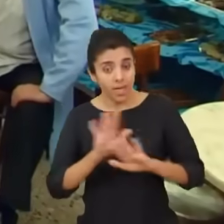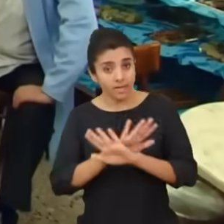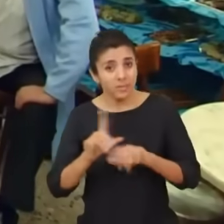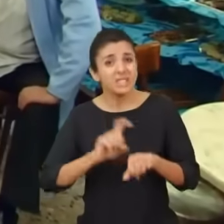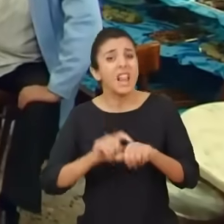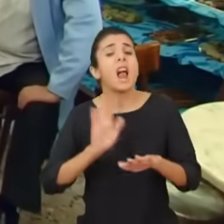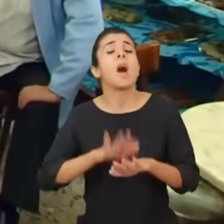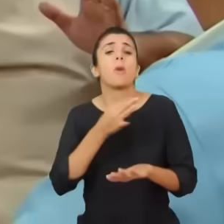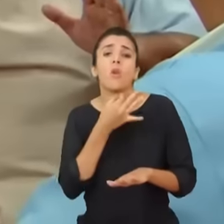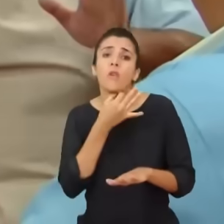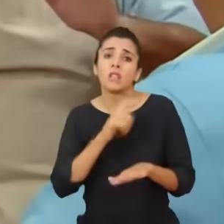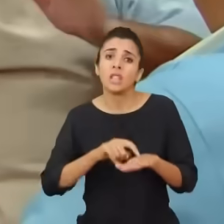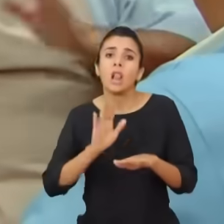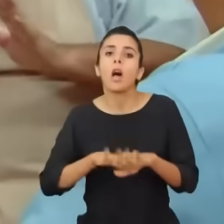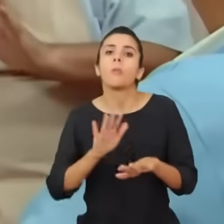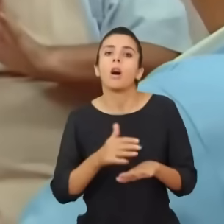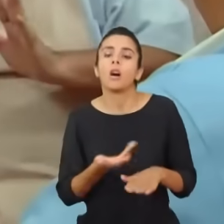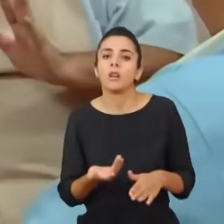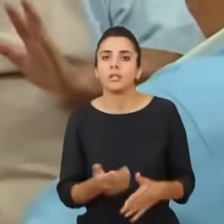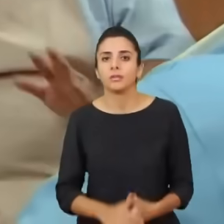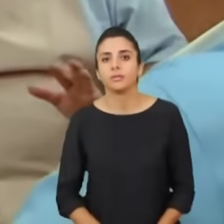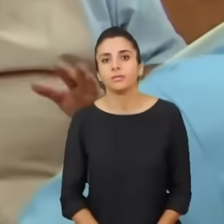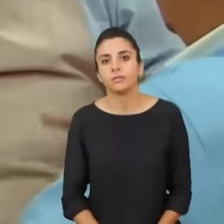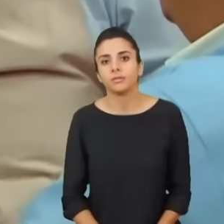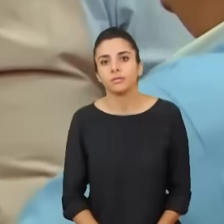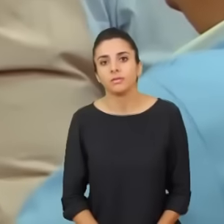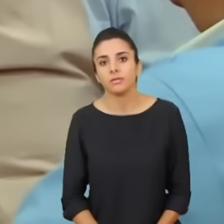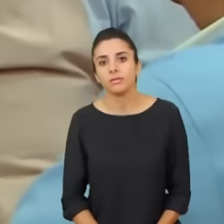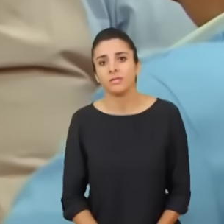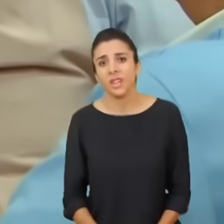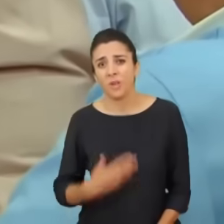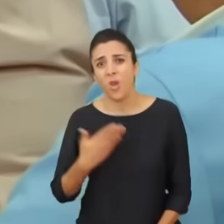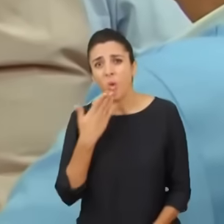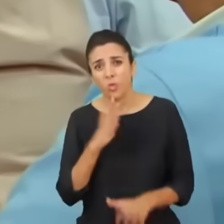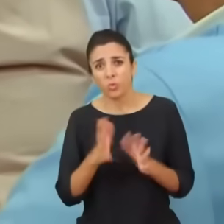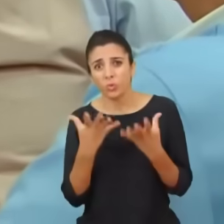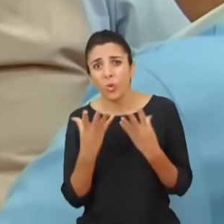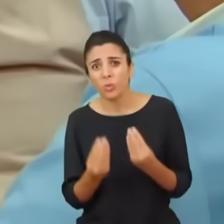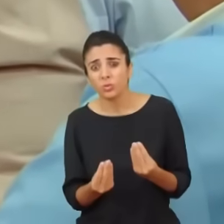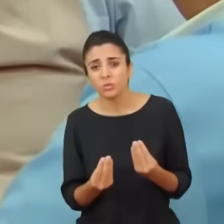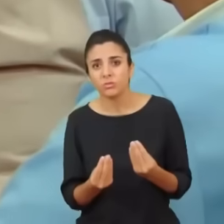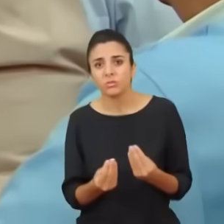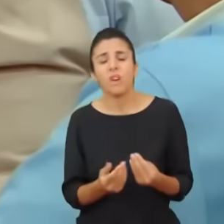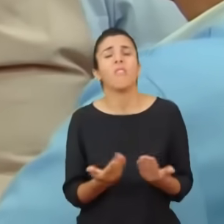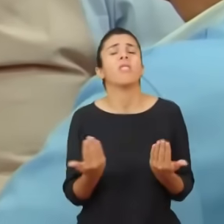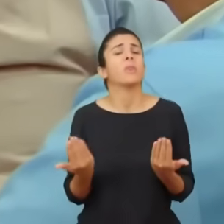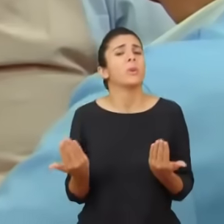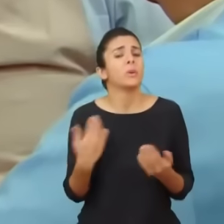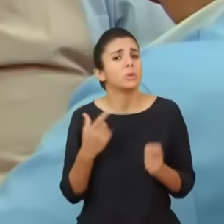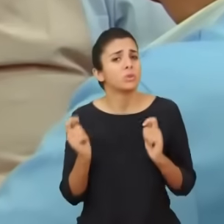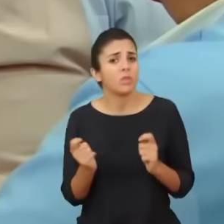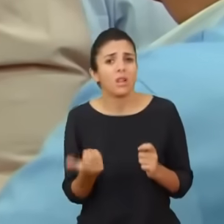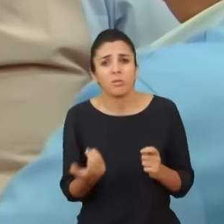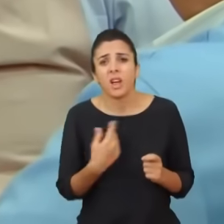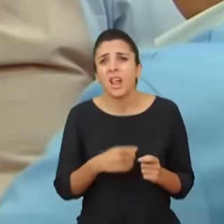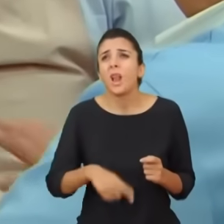olmen lazım biliyorsun. Tamam. Gezci tamam, korkma. Ben de bozsam mı şu orucu ya? Valla. Tübe de. Yok ya,